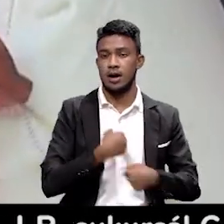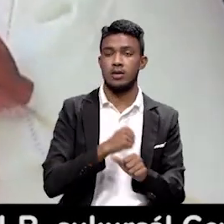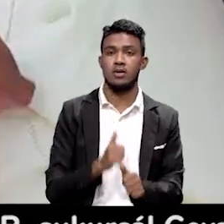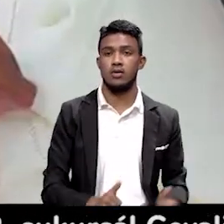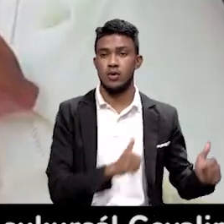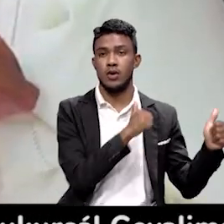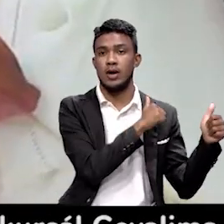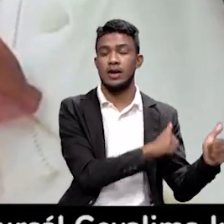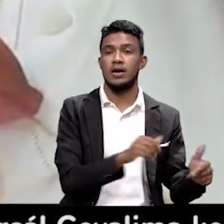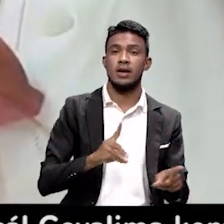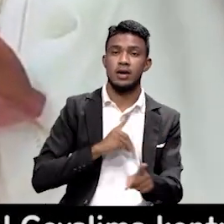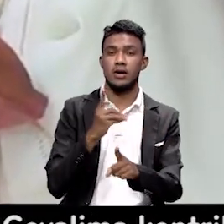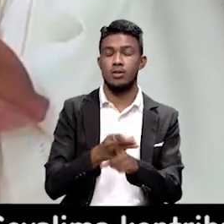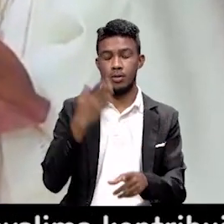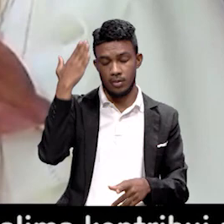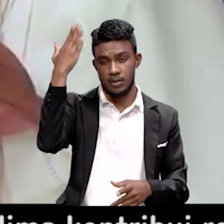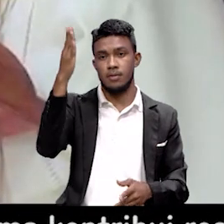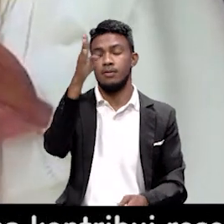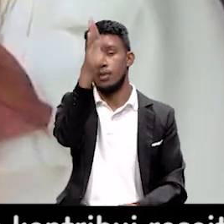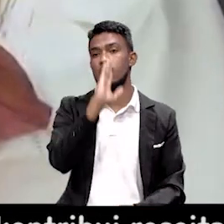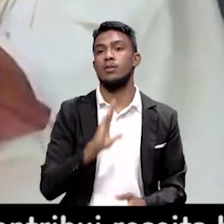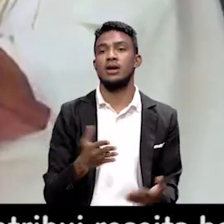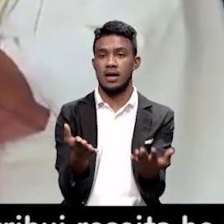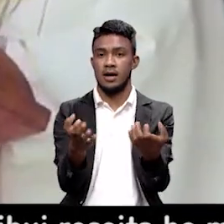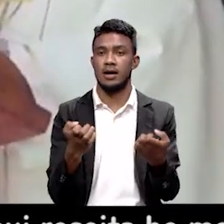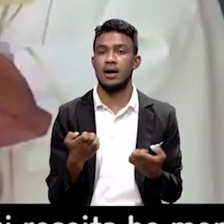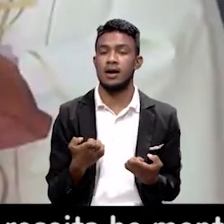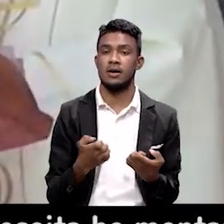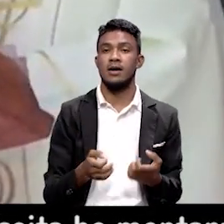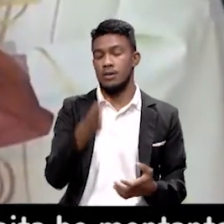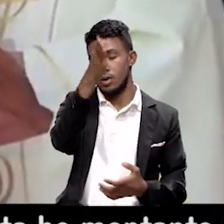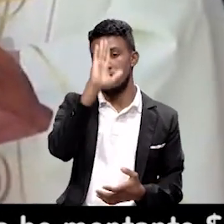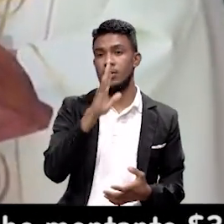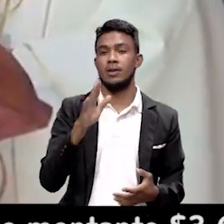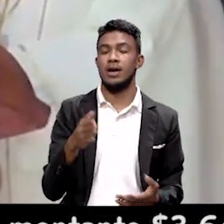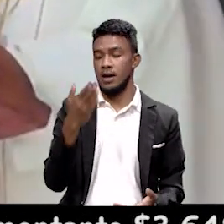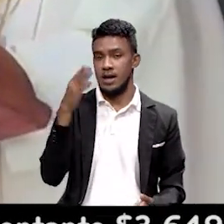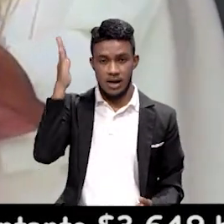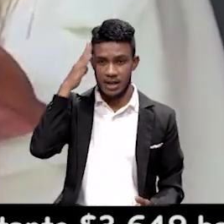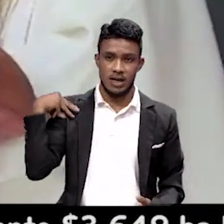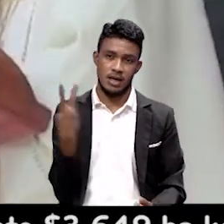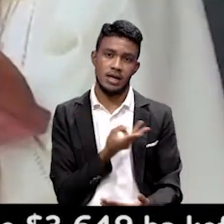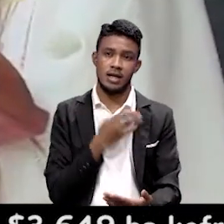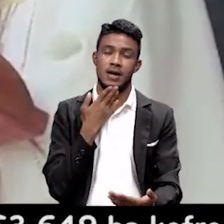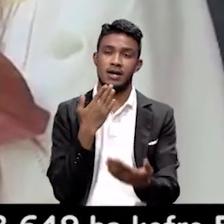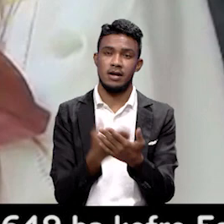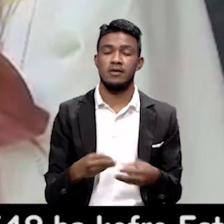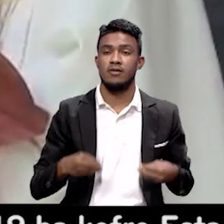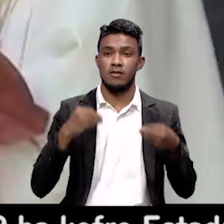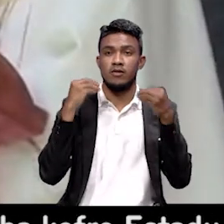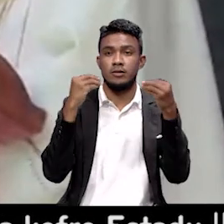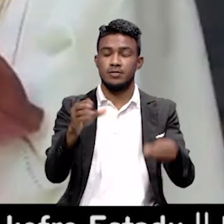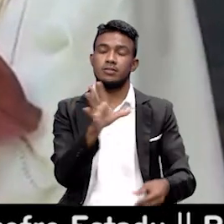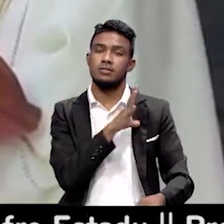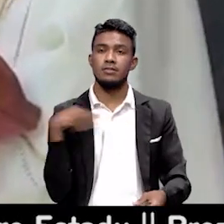idane ba maroma kini hakarak tamba maroma makunyese ite di dia no niase fo garantia ba ita